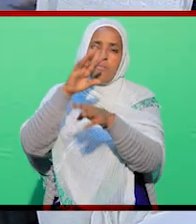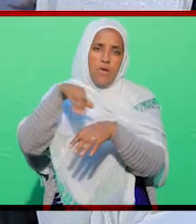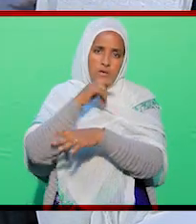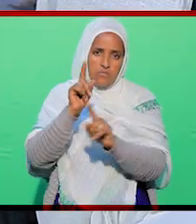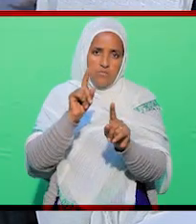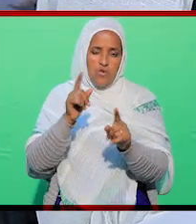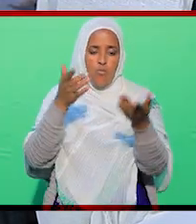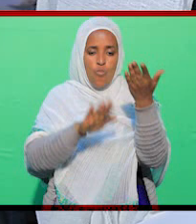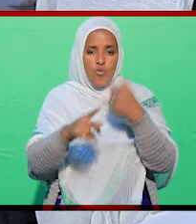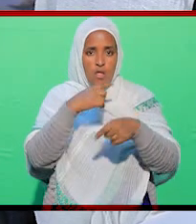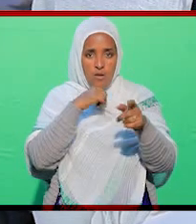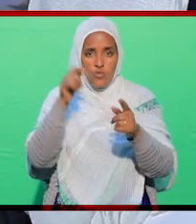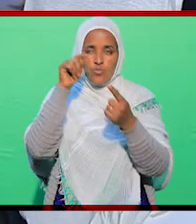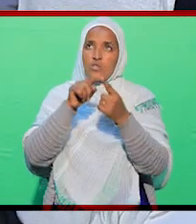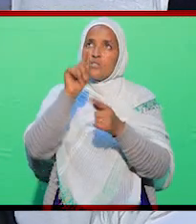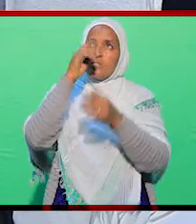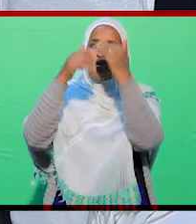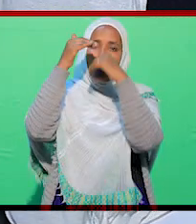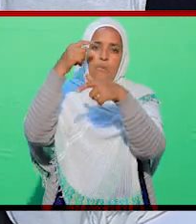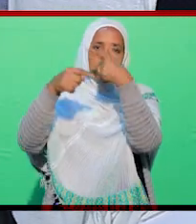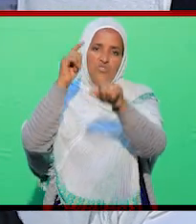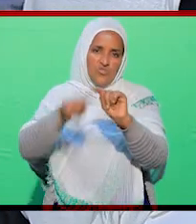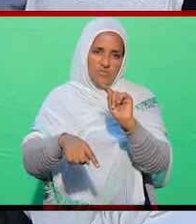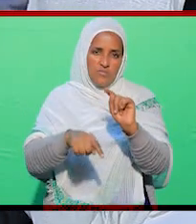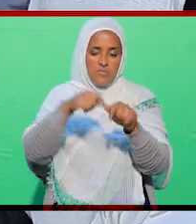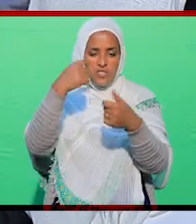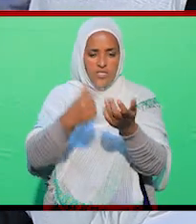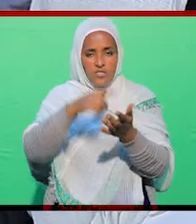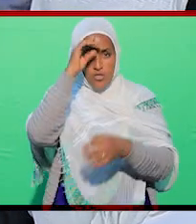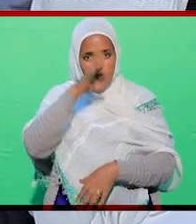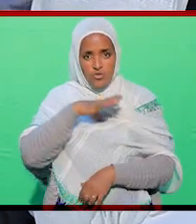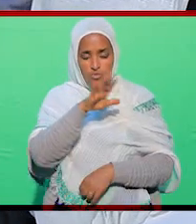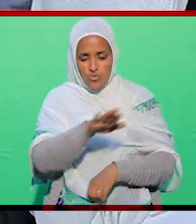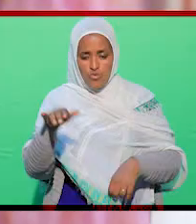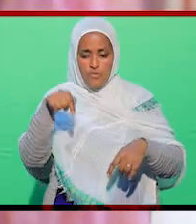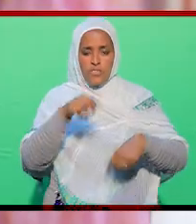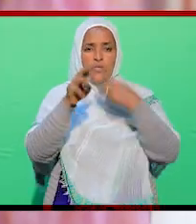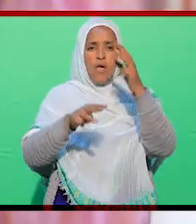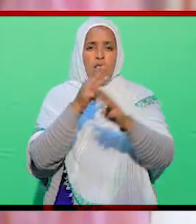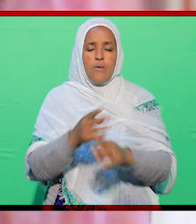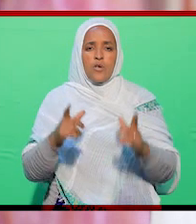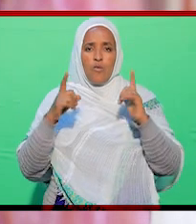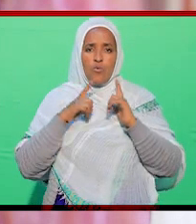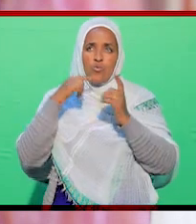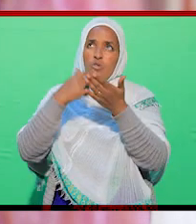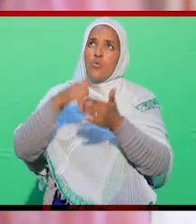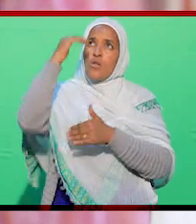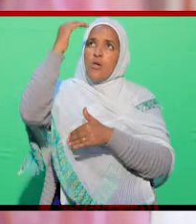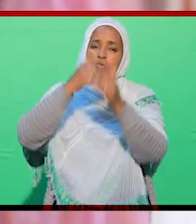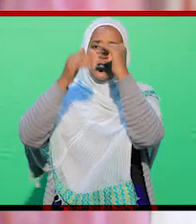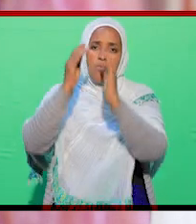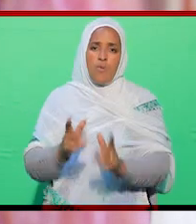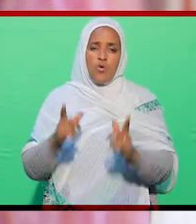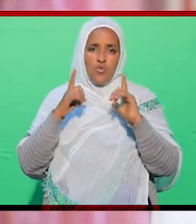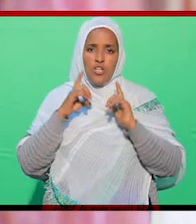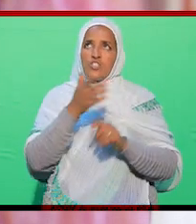የማይቀሩበት ዓለም ነው ላይኛው ዓለም። ሞት ካልመጣ ደግሞ ወደዛኛው መሄድ አንችልም። ስለዚህ የሰው ልጆች በዚህ ዓለም